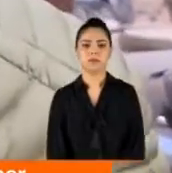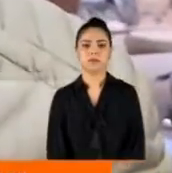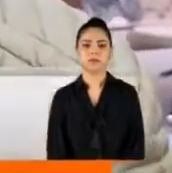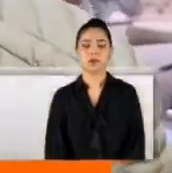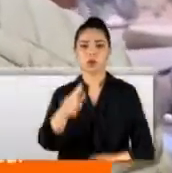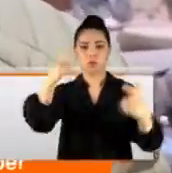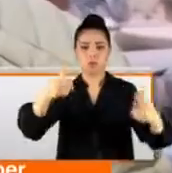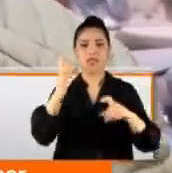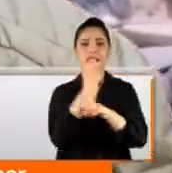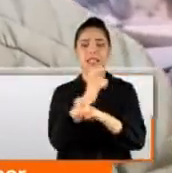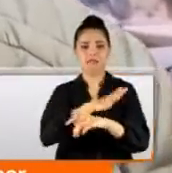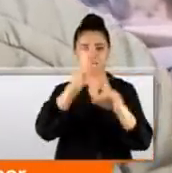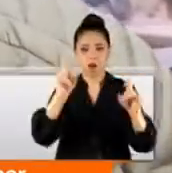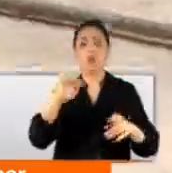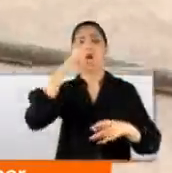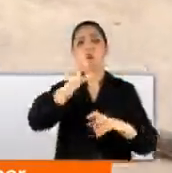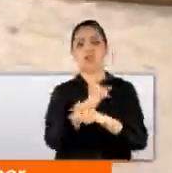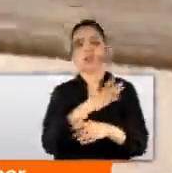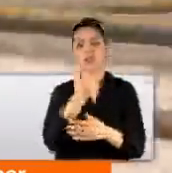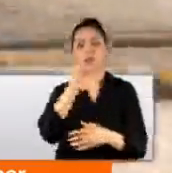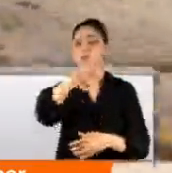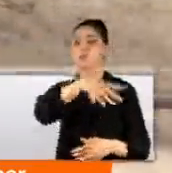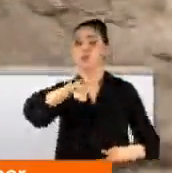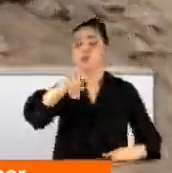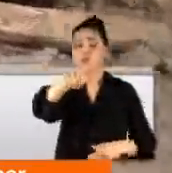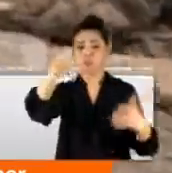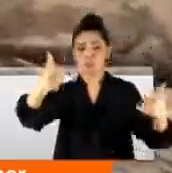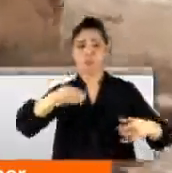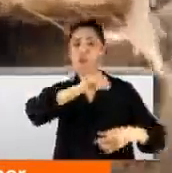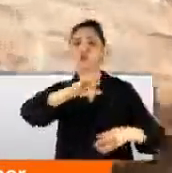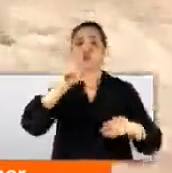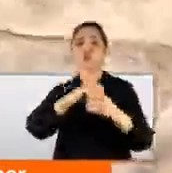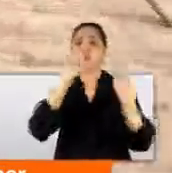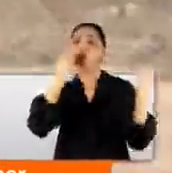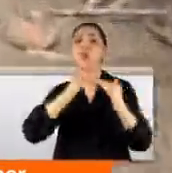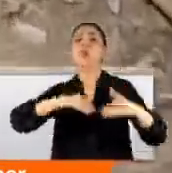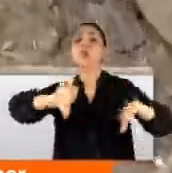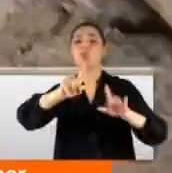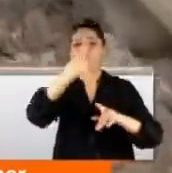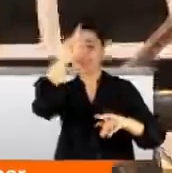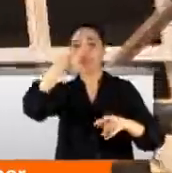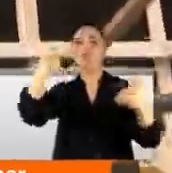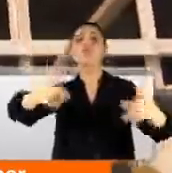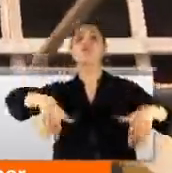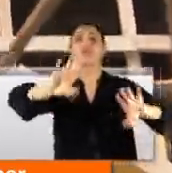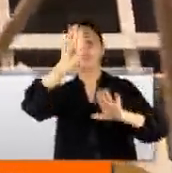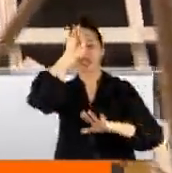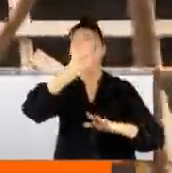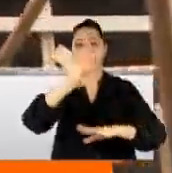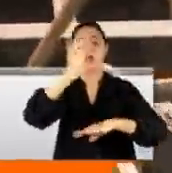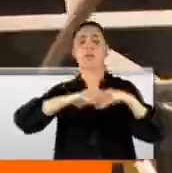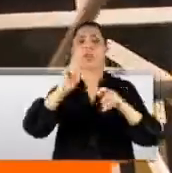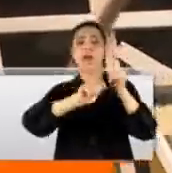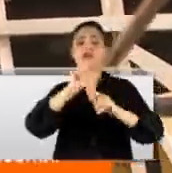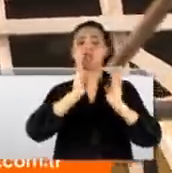Burada tehlike var mı? Var abi, ölüm tehlikesi var. Burası çocuklar için uygun bir alan değil. Üstelik sadece burası da değil. İstanbul'da yapımı